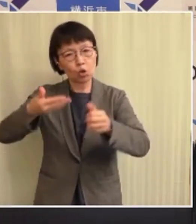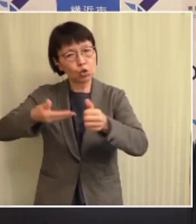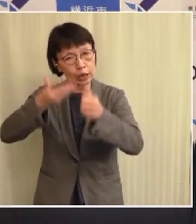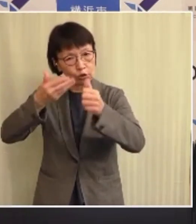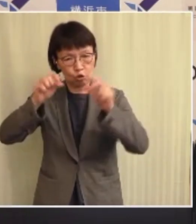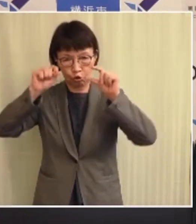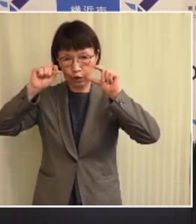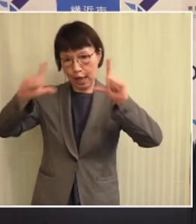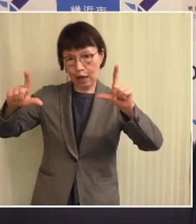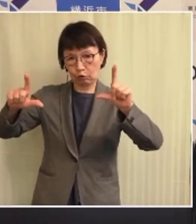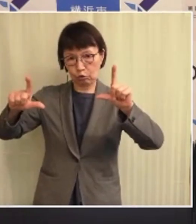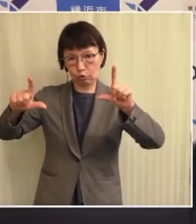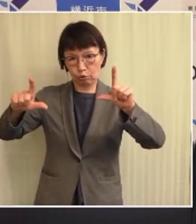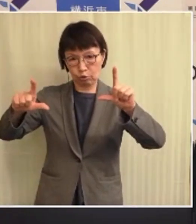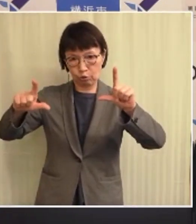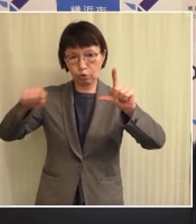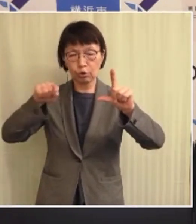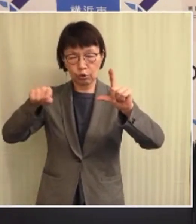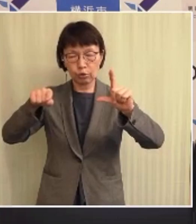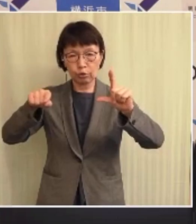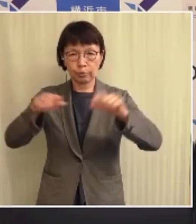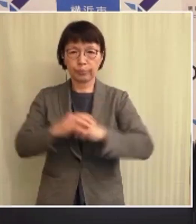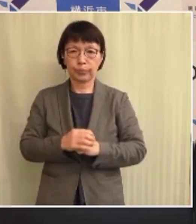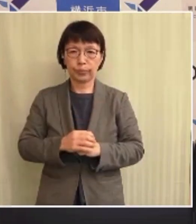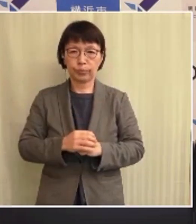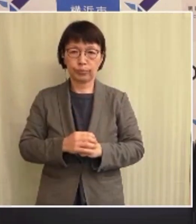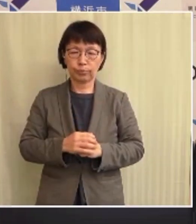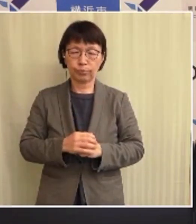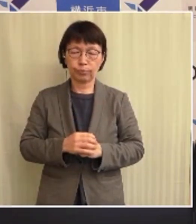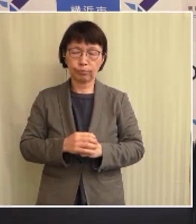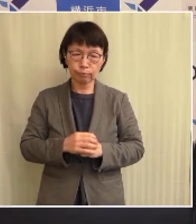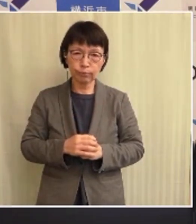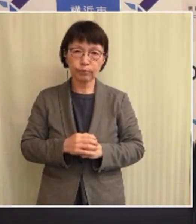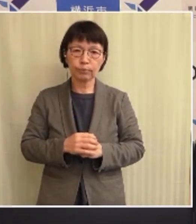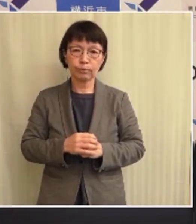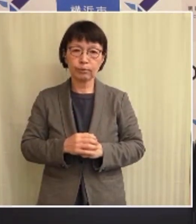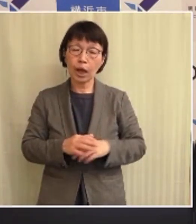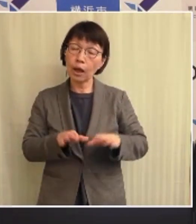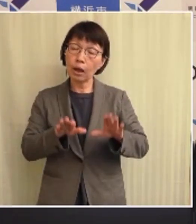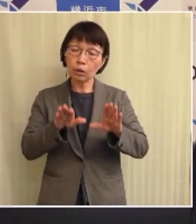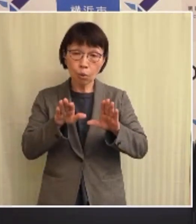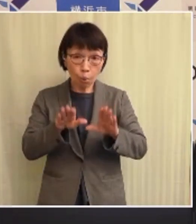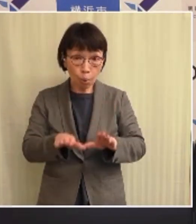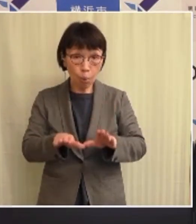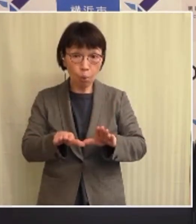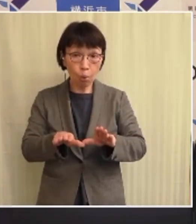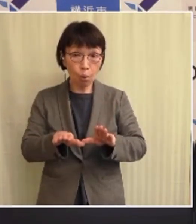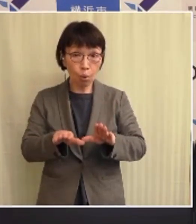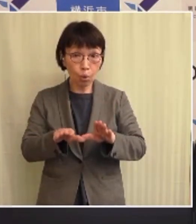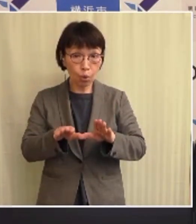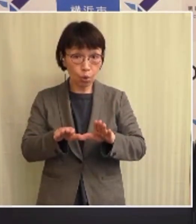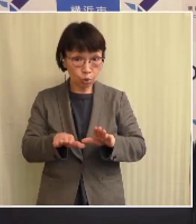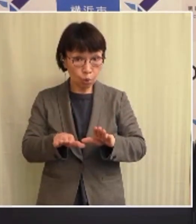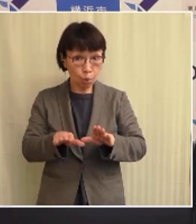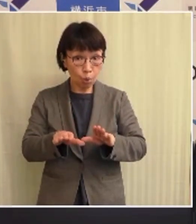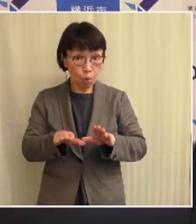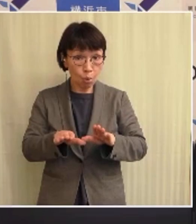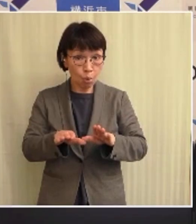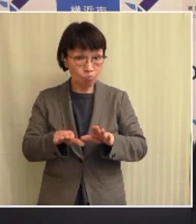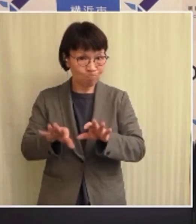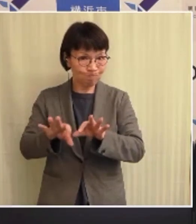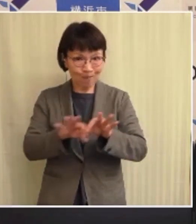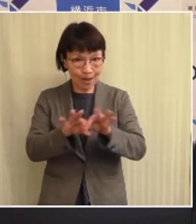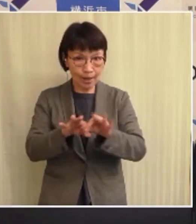に関する、総合的な事項や、あとこの、今日のに直結するのがです